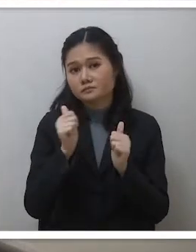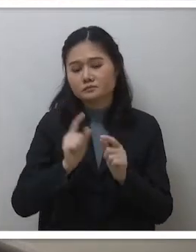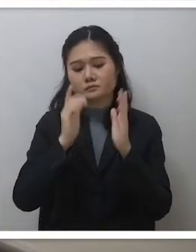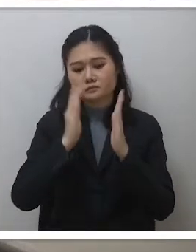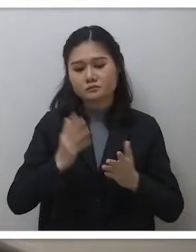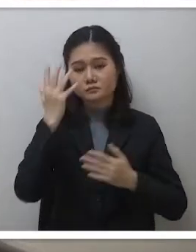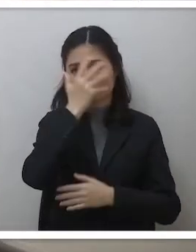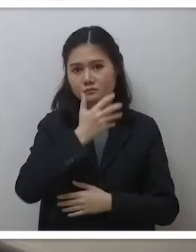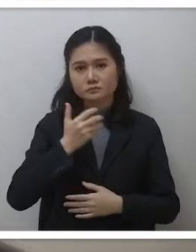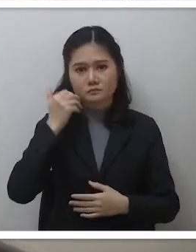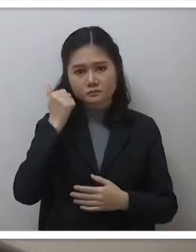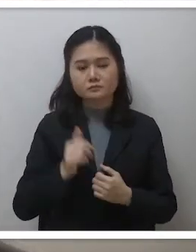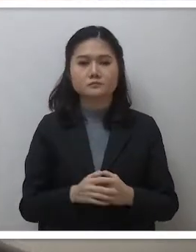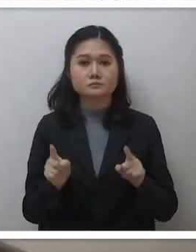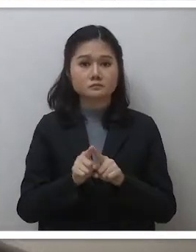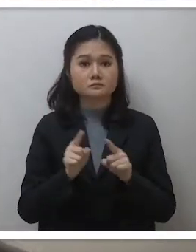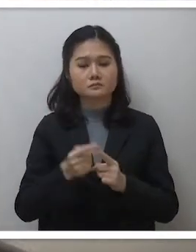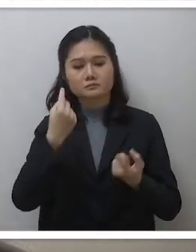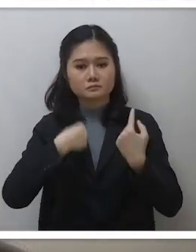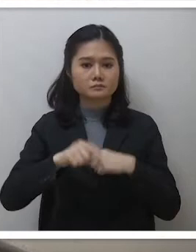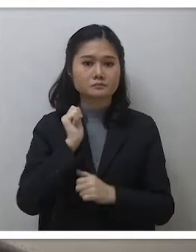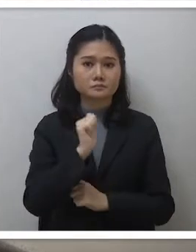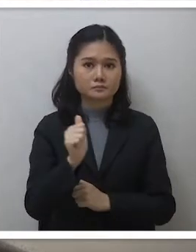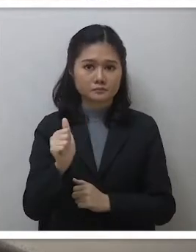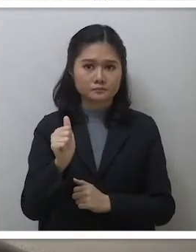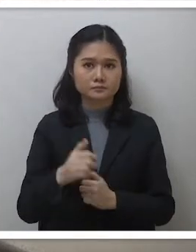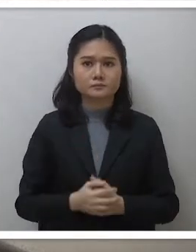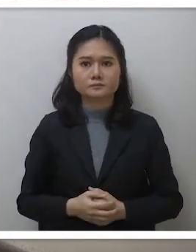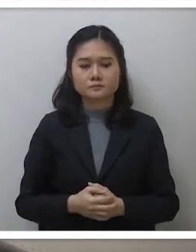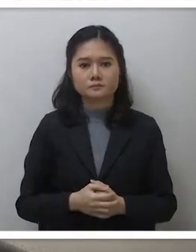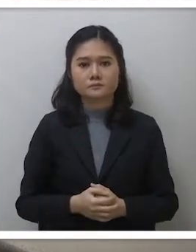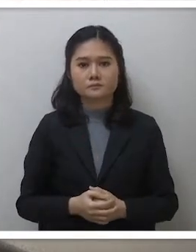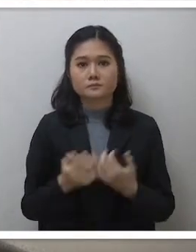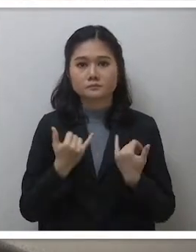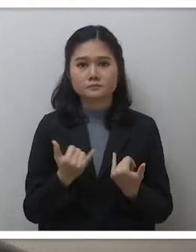ที่สวยงามแล้วก็มีแอนิเมชันที่ดีนะครับ